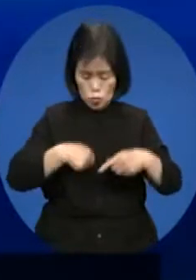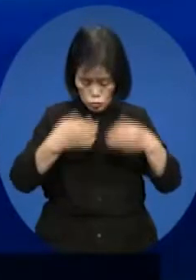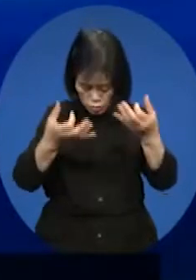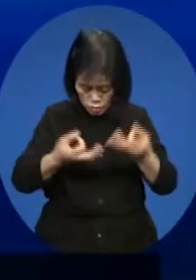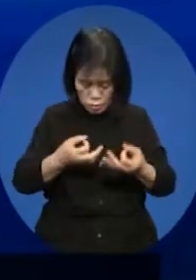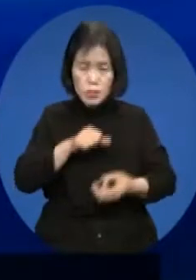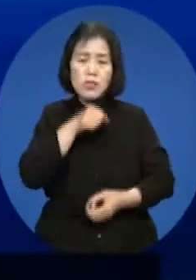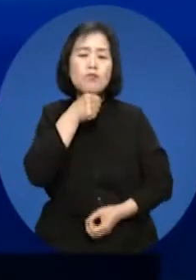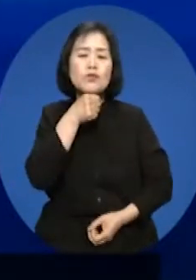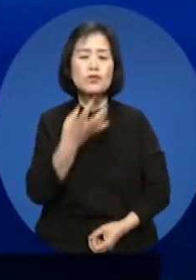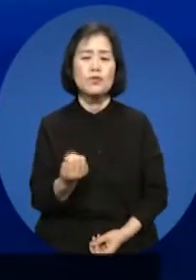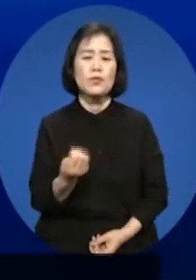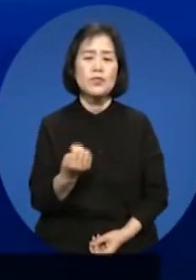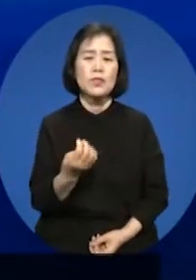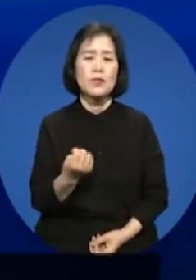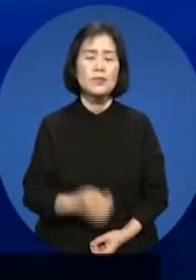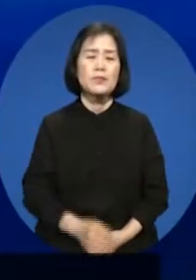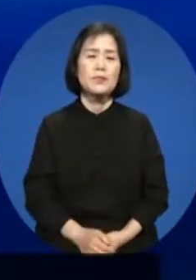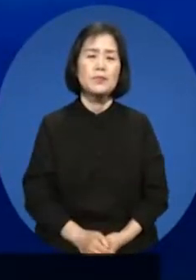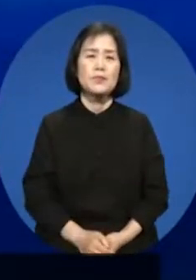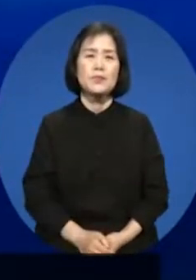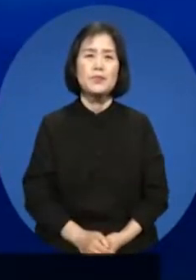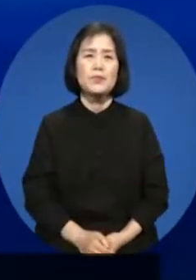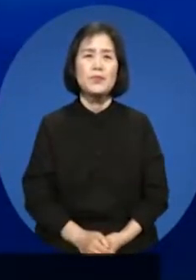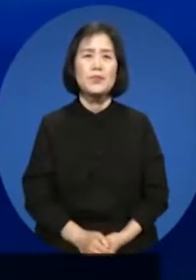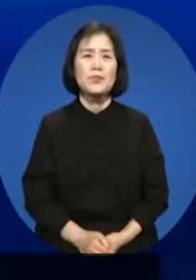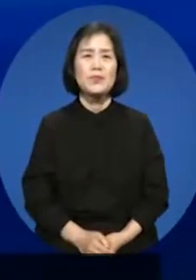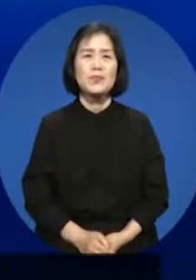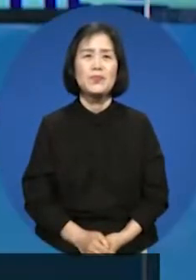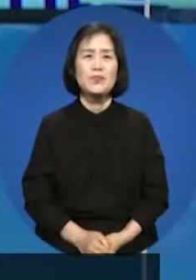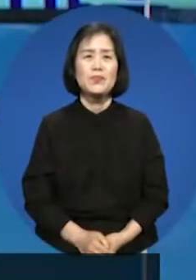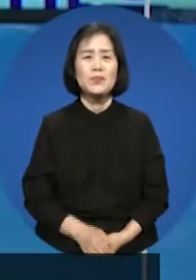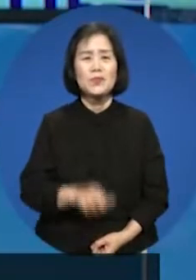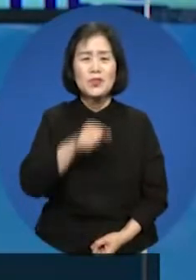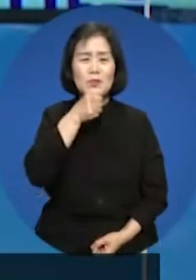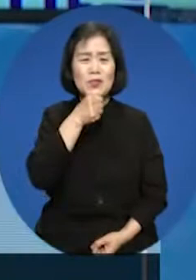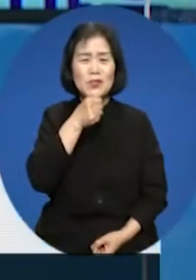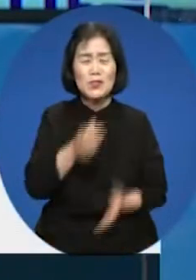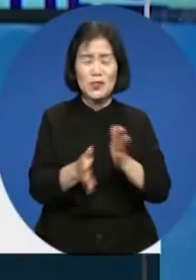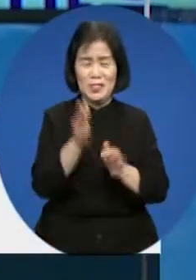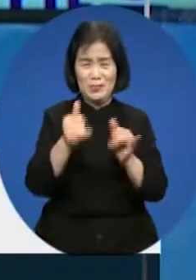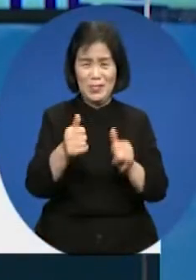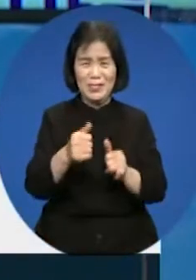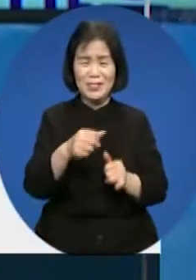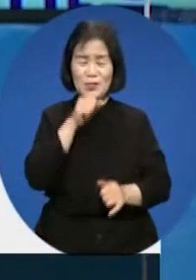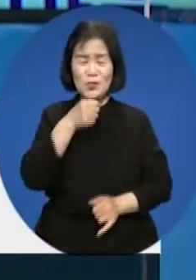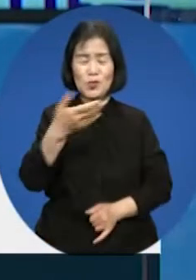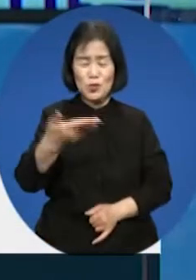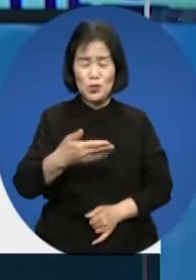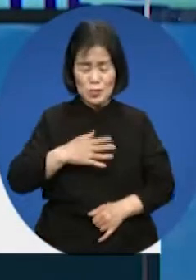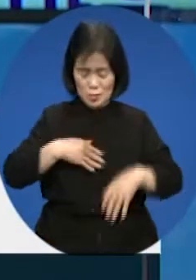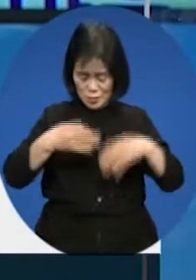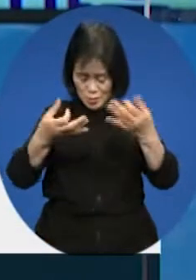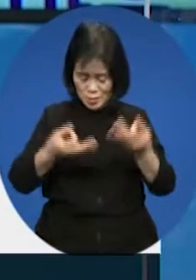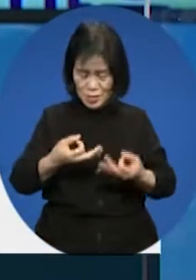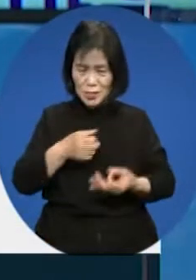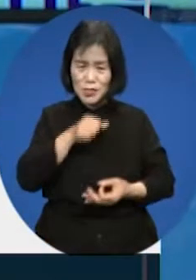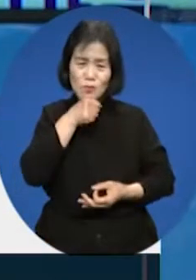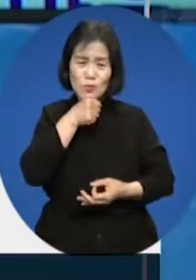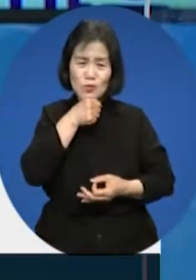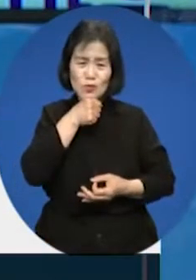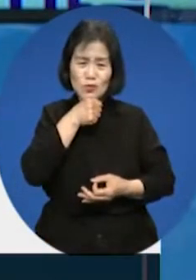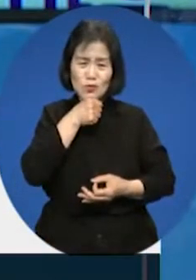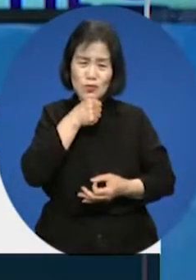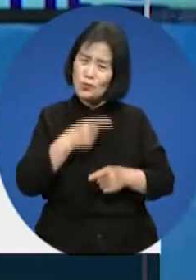점수를 매긴다면 몇 점을 좀 주실 수 있을까요? 점수는 시민들이 매기는 거고요. 제가 네. 제 자신한테 점수를